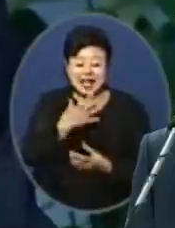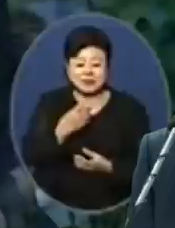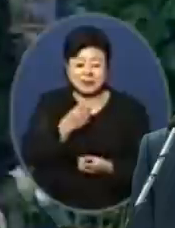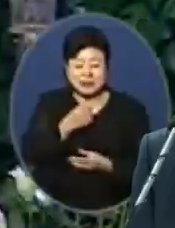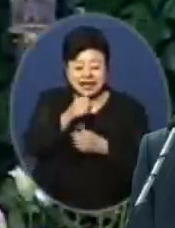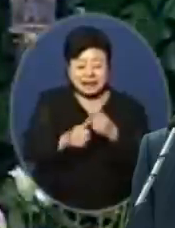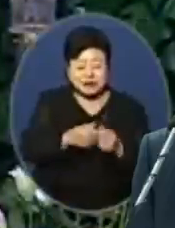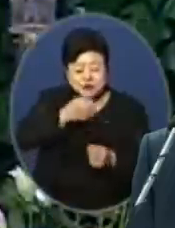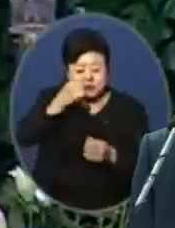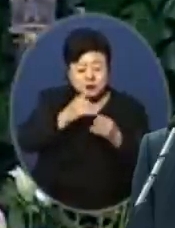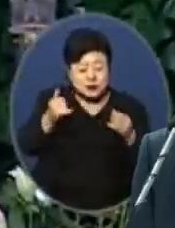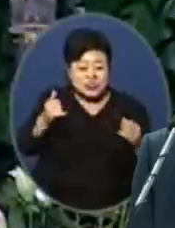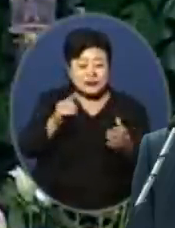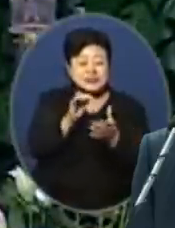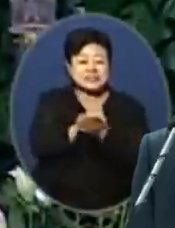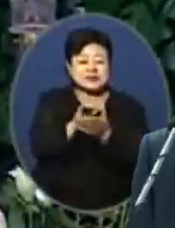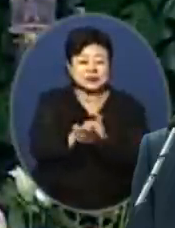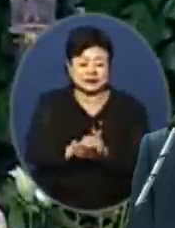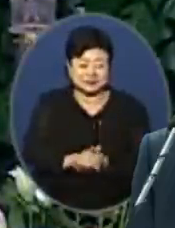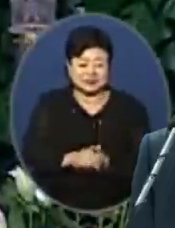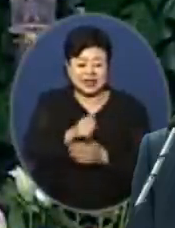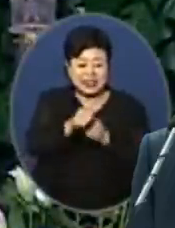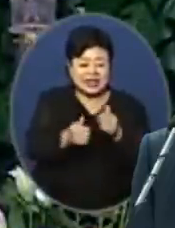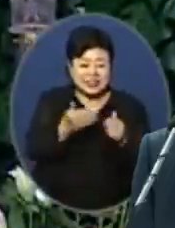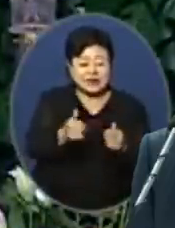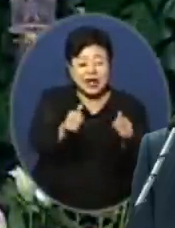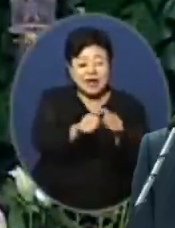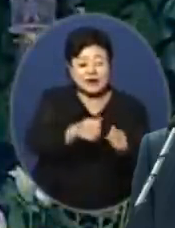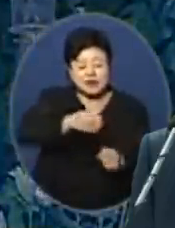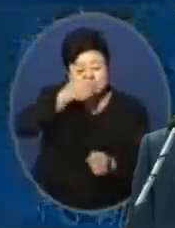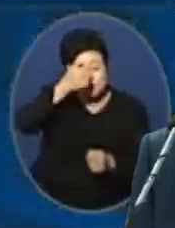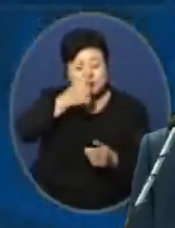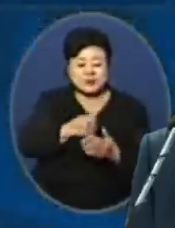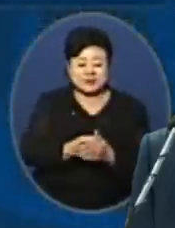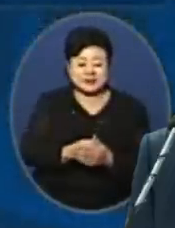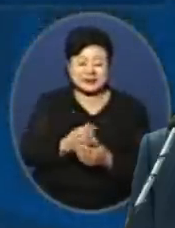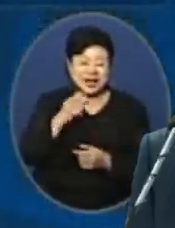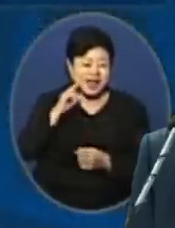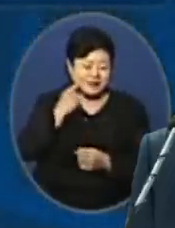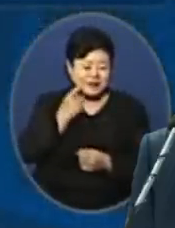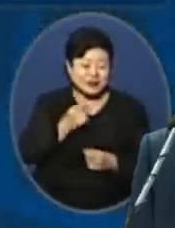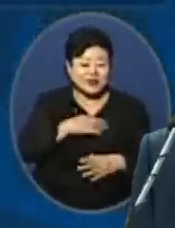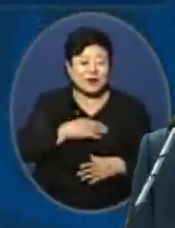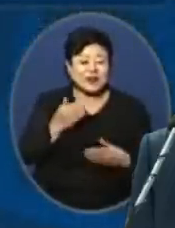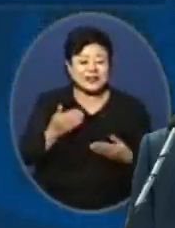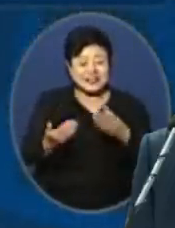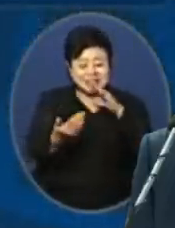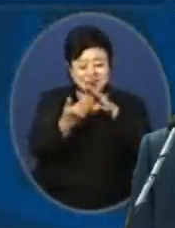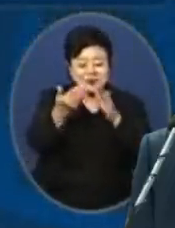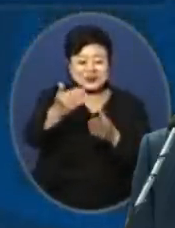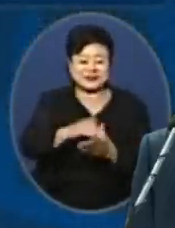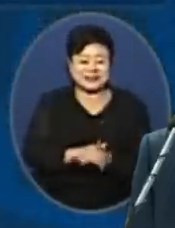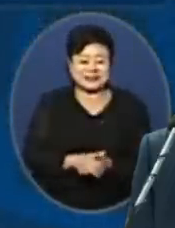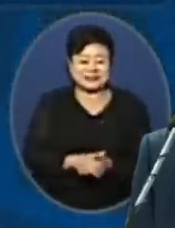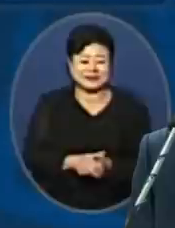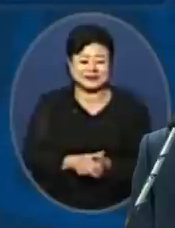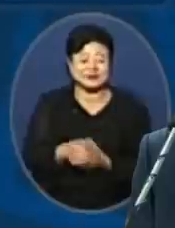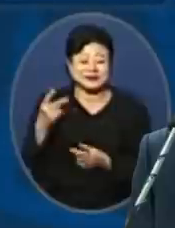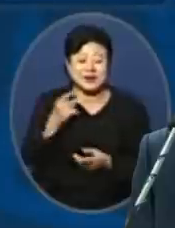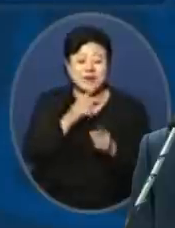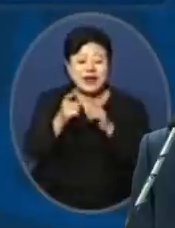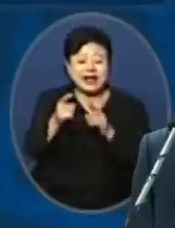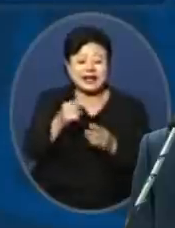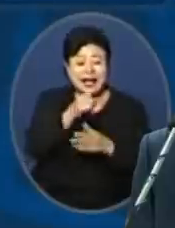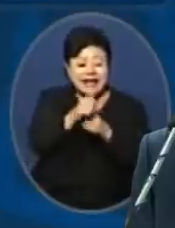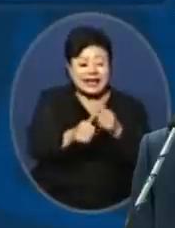아브라함은 하나님의 꿈꾸는 친구였습니다. 그는 하나님과 함께 꿈을 꾸므로서 아름답고 놀라운 일을 이루어내었던 것입니다. 또 그는